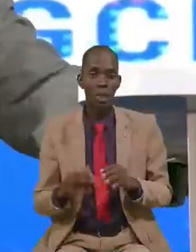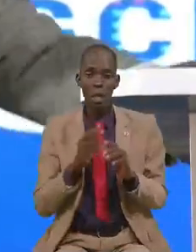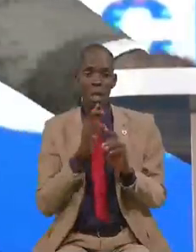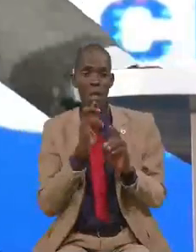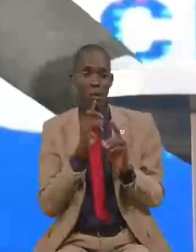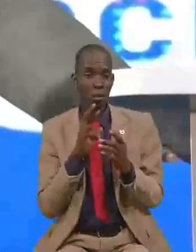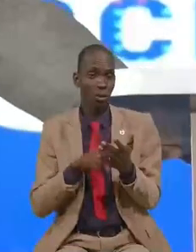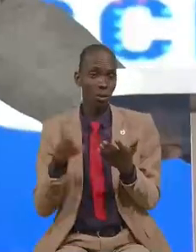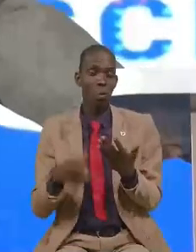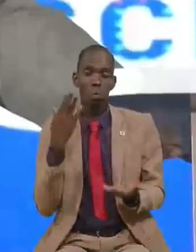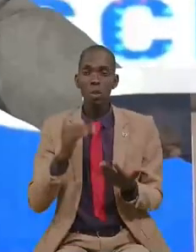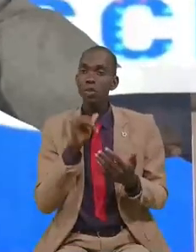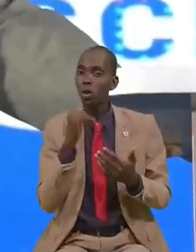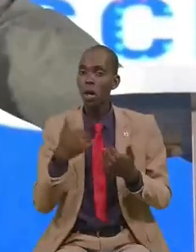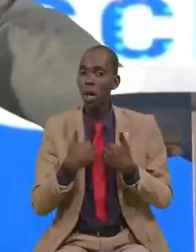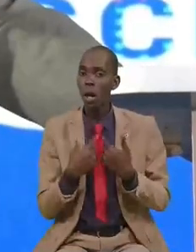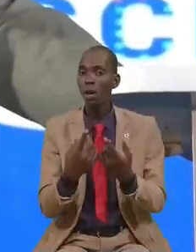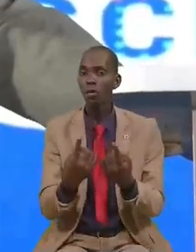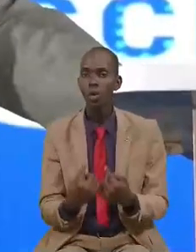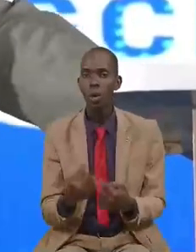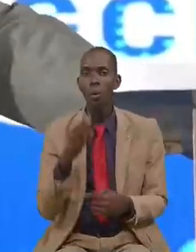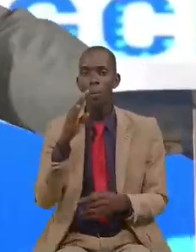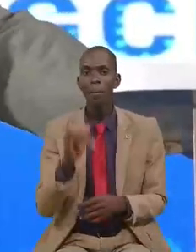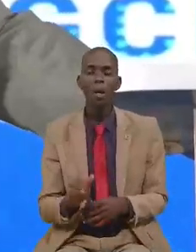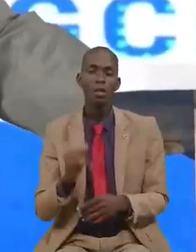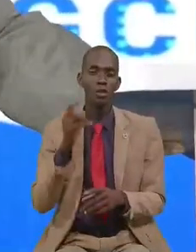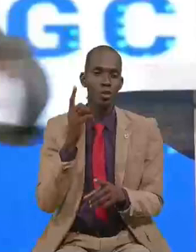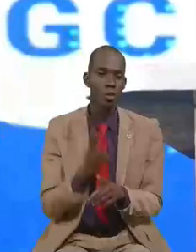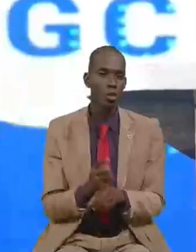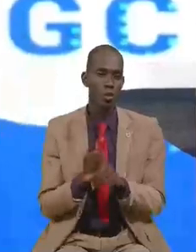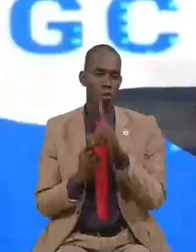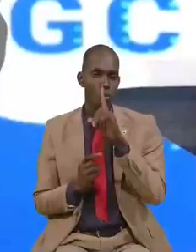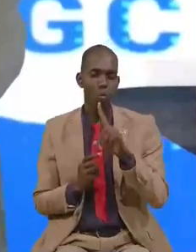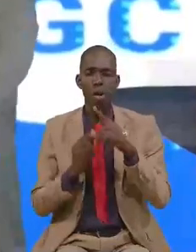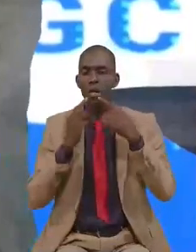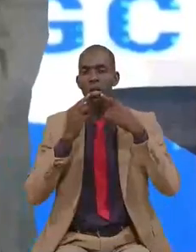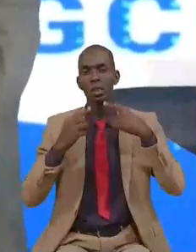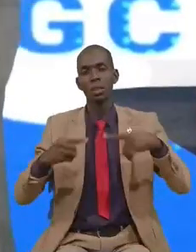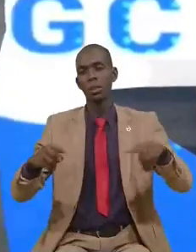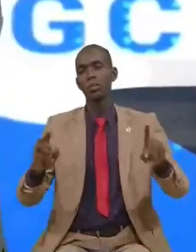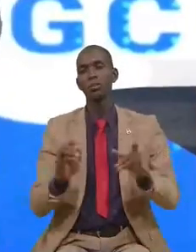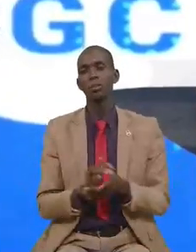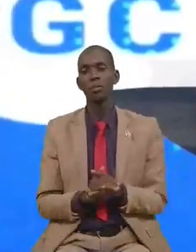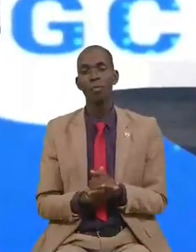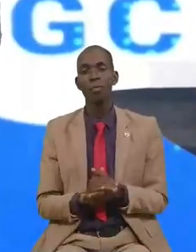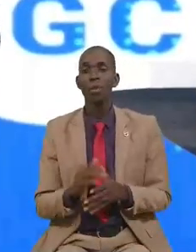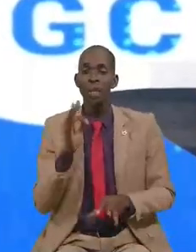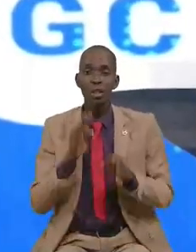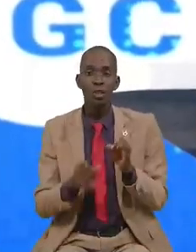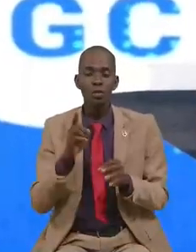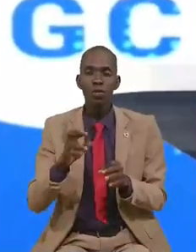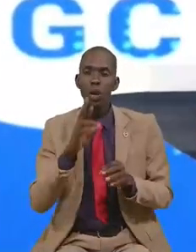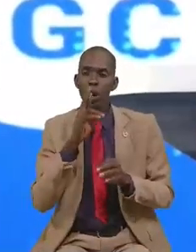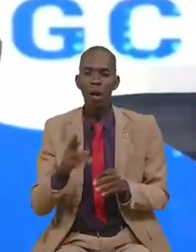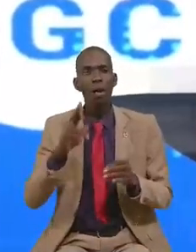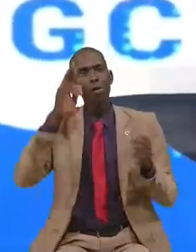pas être venu par une seule déclaration. Et si tu espérais que